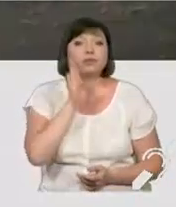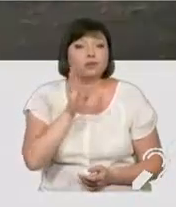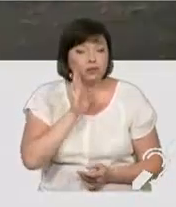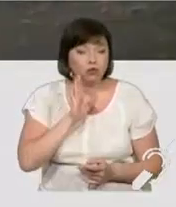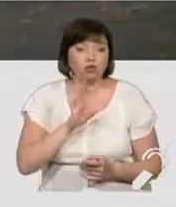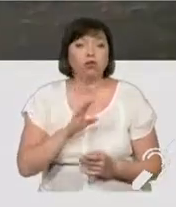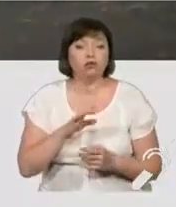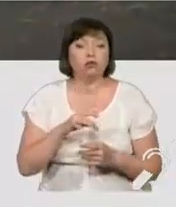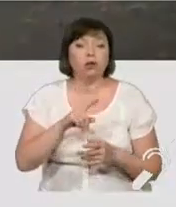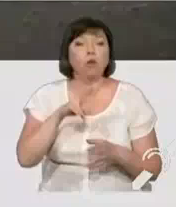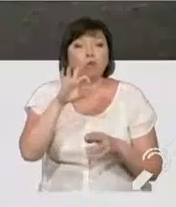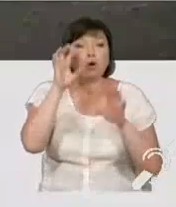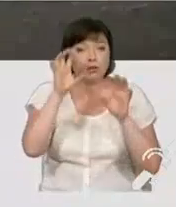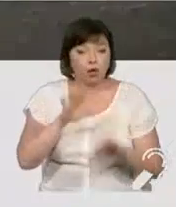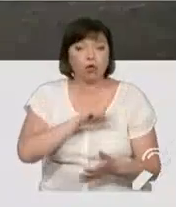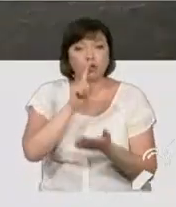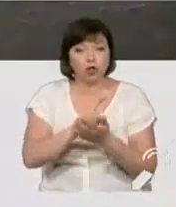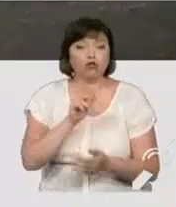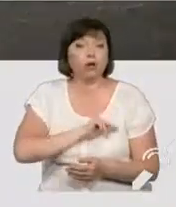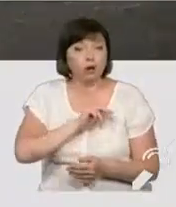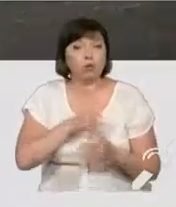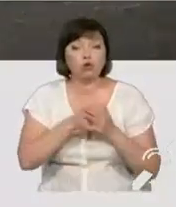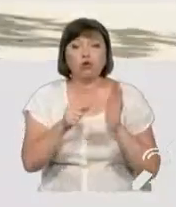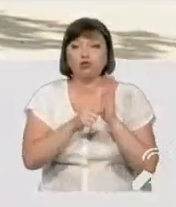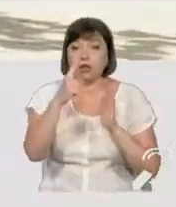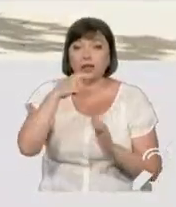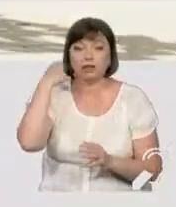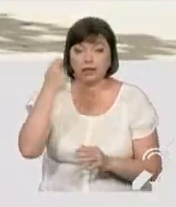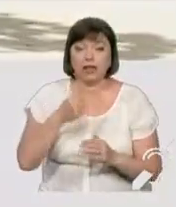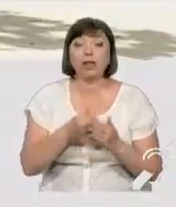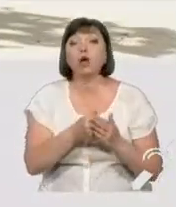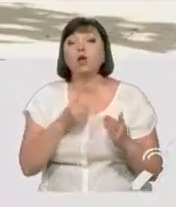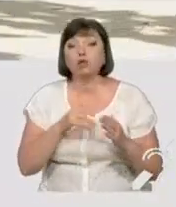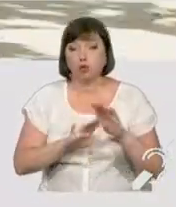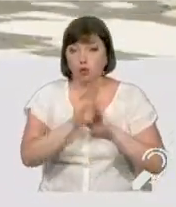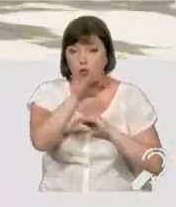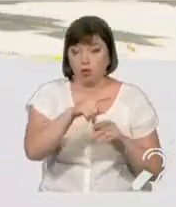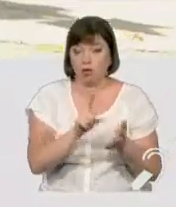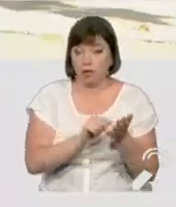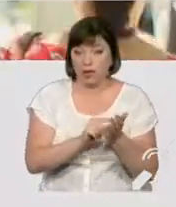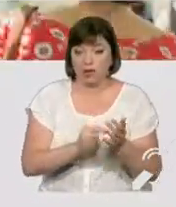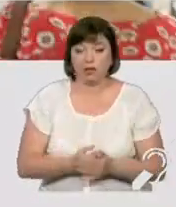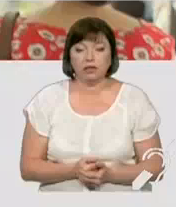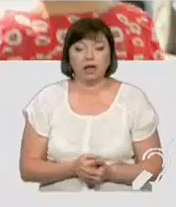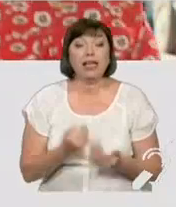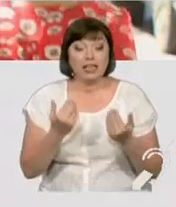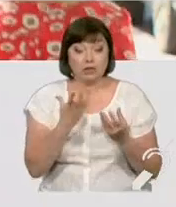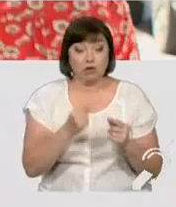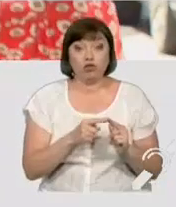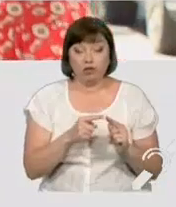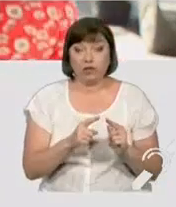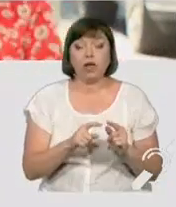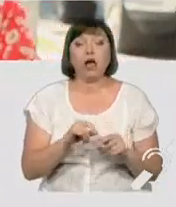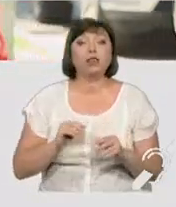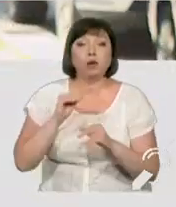Femeile sunt obligate prin lege să muncească până la 61 de ani înainte de a pleca la odihna bine meritată. De asta se majorează